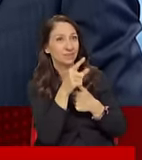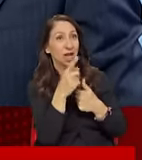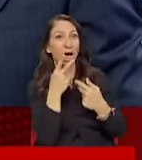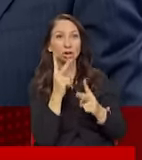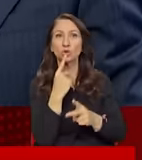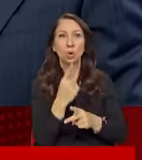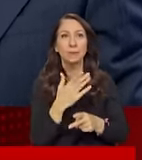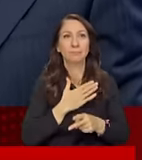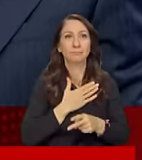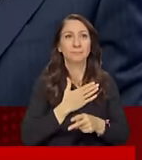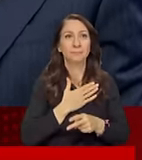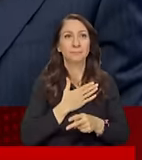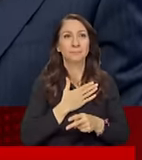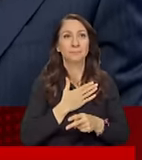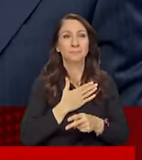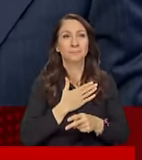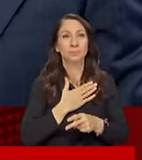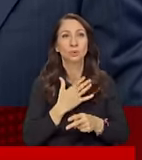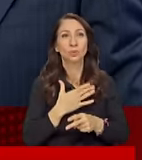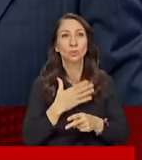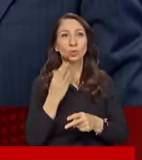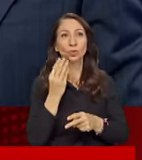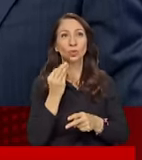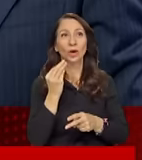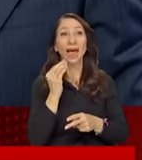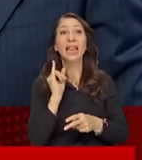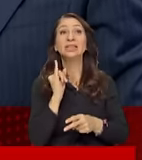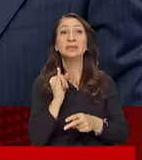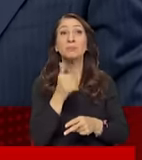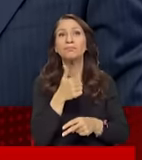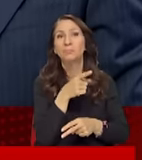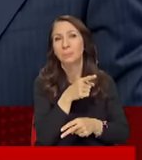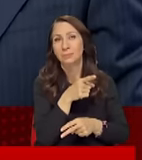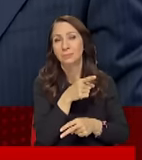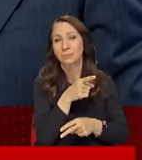açık söyleyeyim yani ben çok eleştirel bir kadındır. Yani